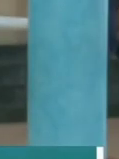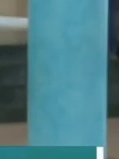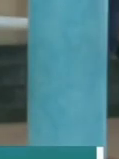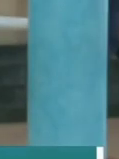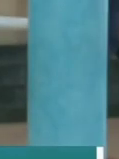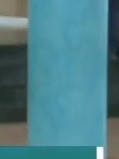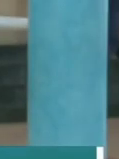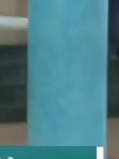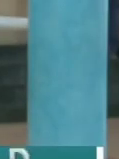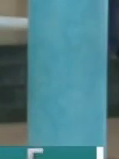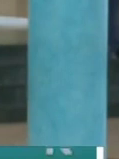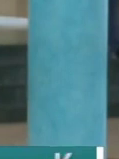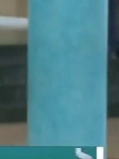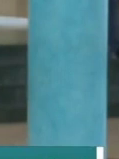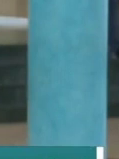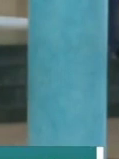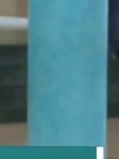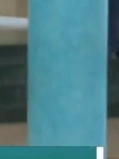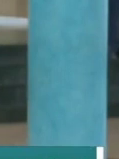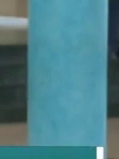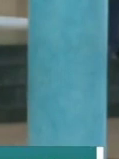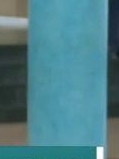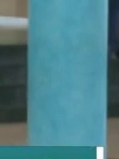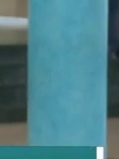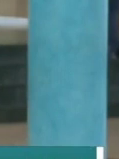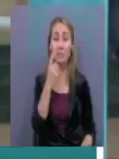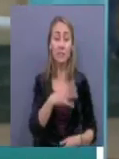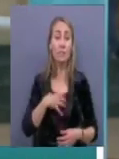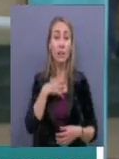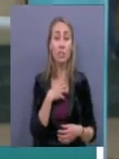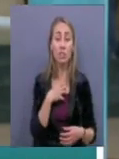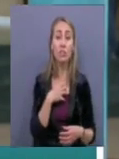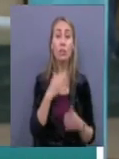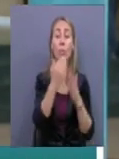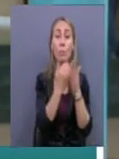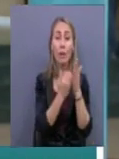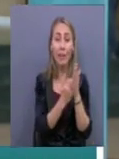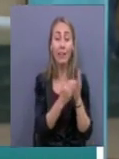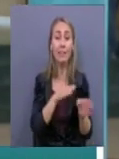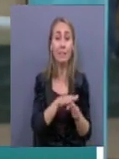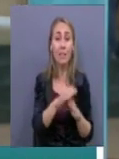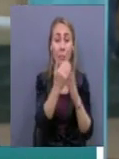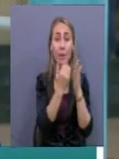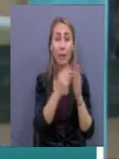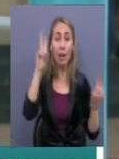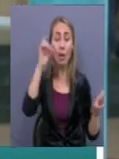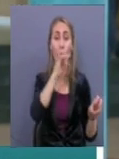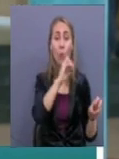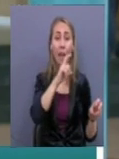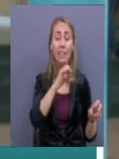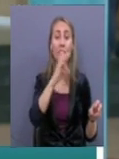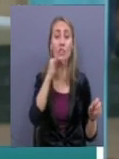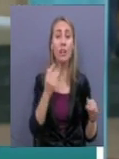ғой, елбасымыздың рухани жаңғыру бағдарламасының аясында үлкен жұмыстар атқарылып жатыр, халықтың санасын оятып жатырмыз. Сол